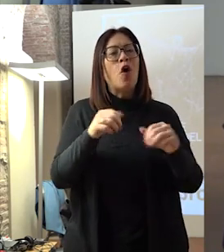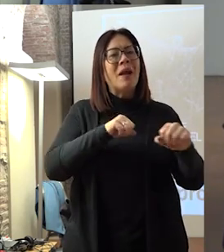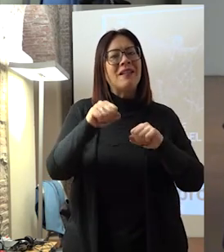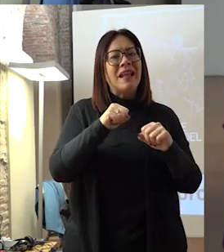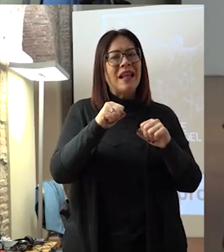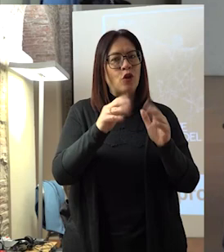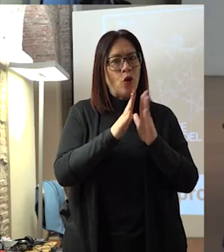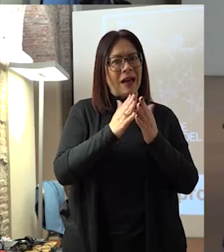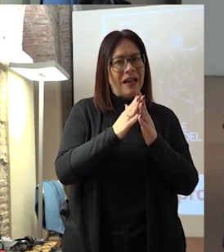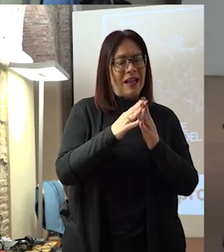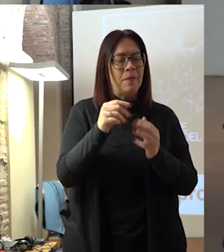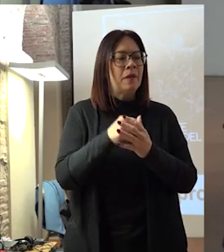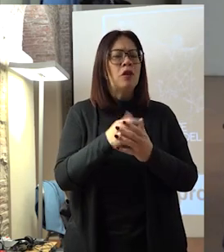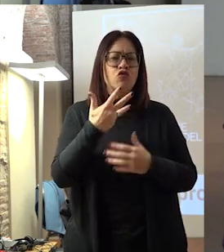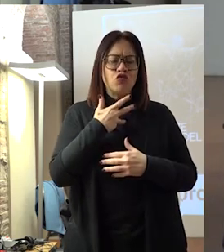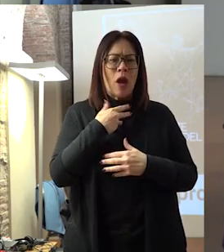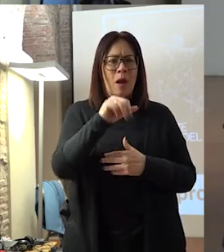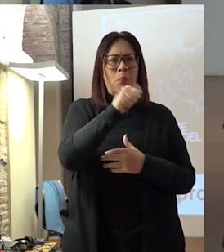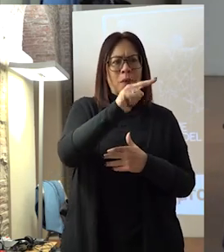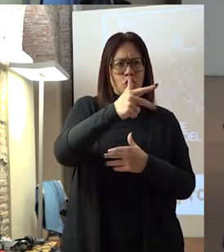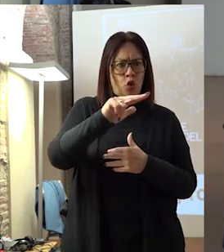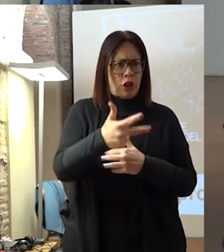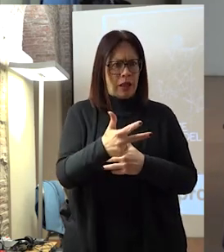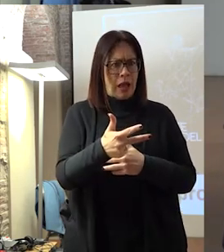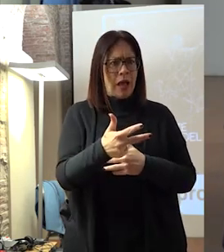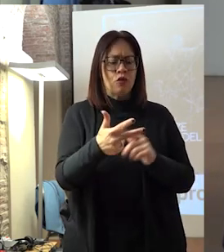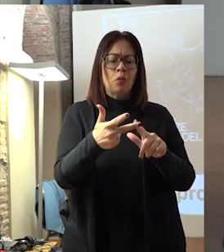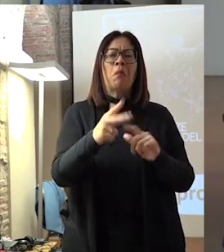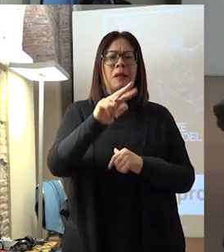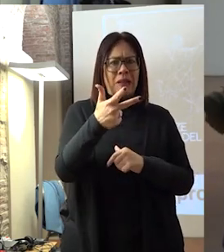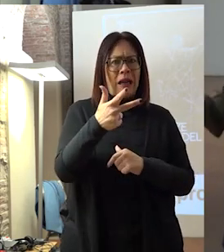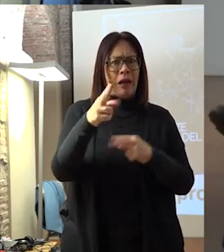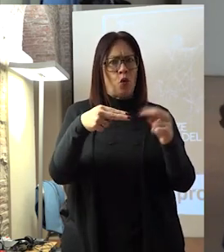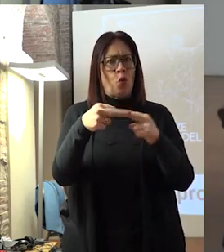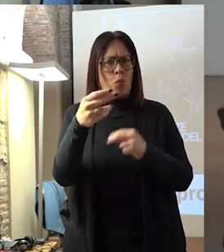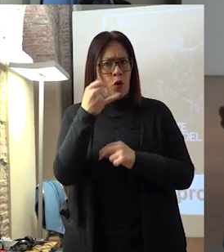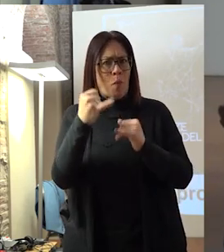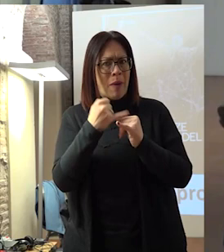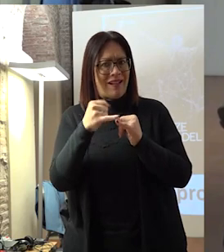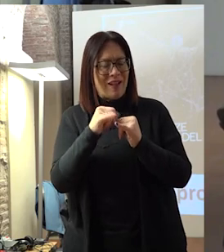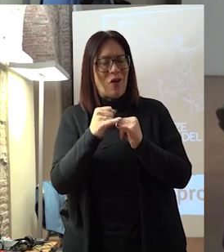sono i primi tre numeri che abbiamo fatto, quindi tre è un numero particolare, quindi semplicemente volevo